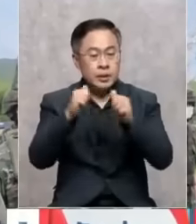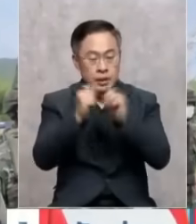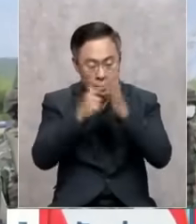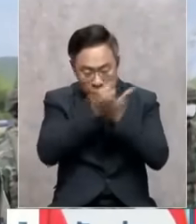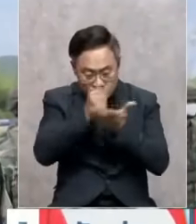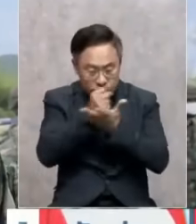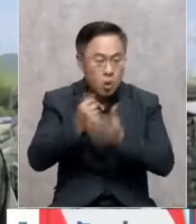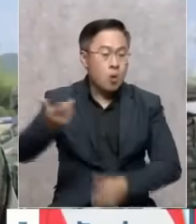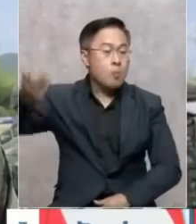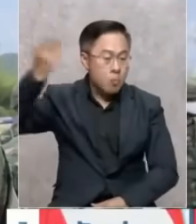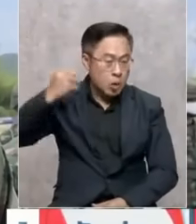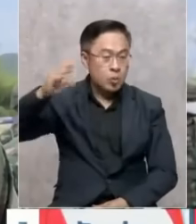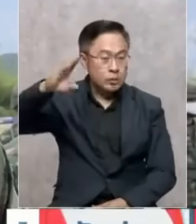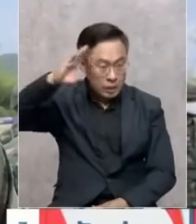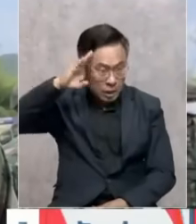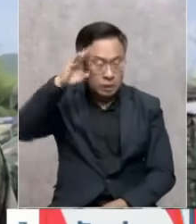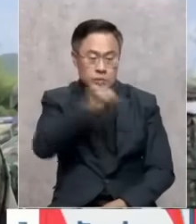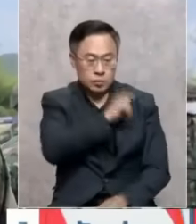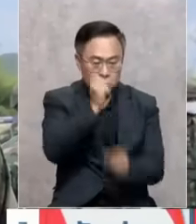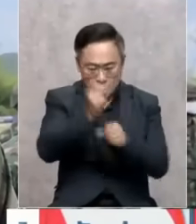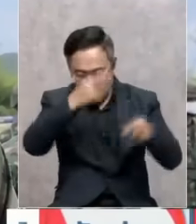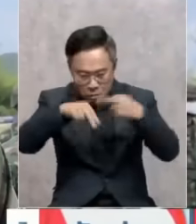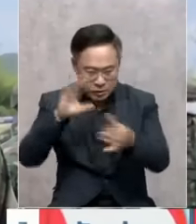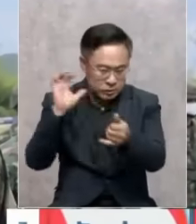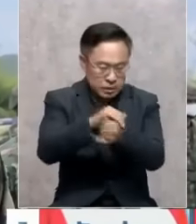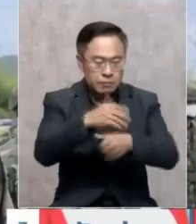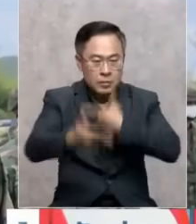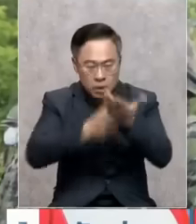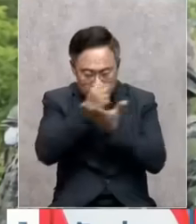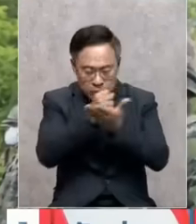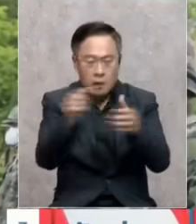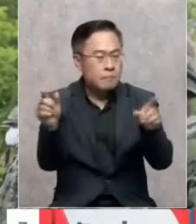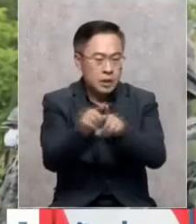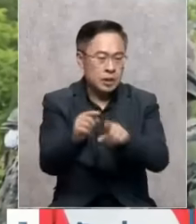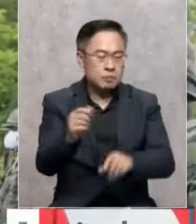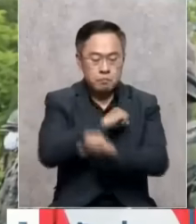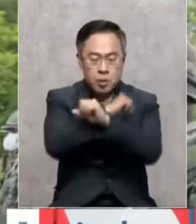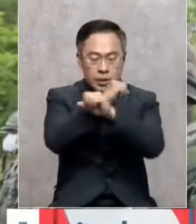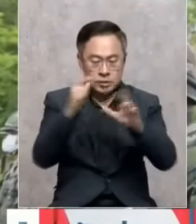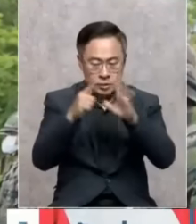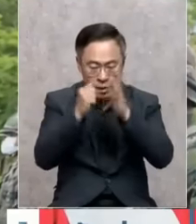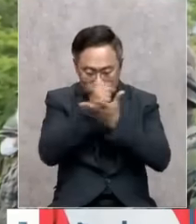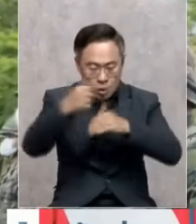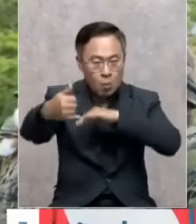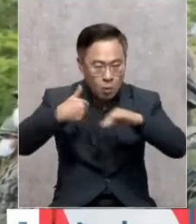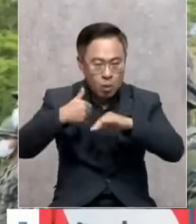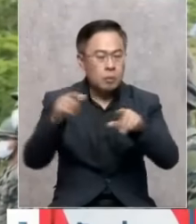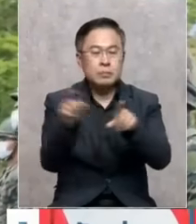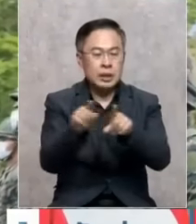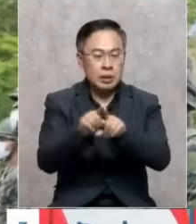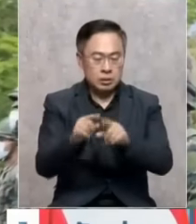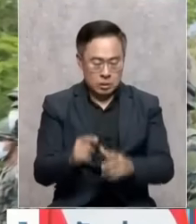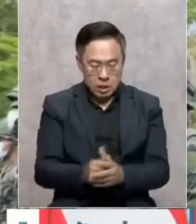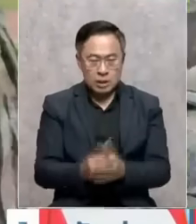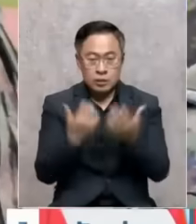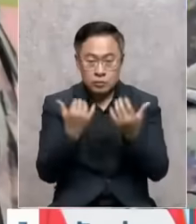บาทนี้ก็ยินดีสนองนโยบายรัฐนะครับก็เขาบอกว่าสิ่งที่เห็นตรงกันก็คือกองทัพต้องยกเครื่องฮะงานประชาสัม